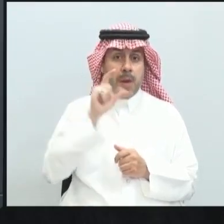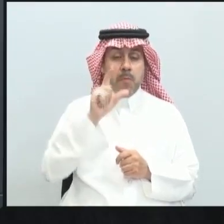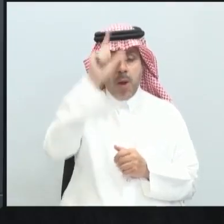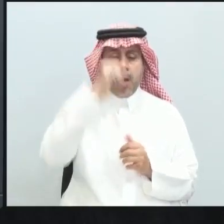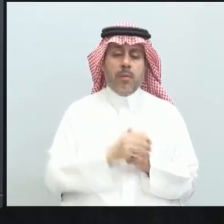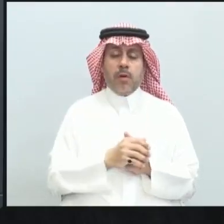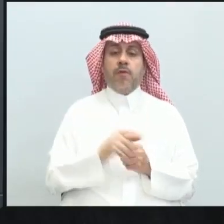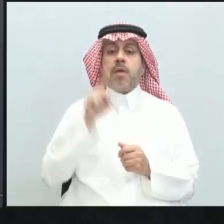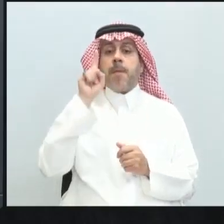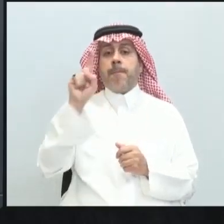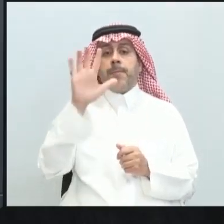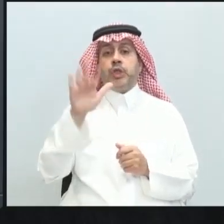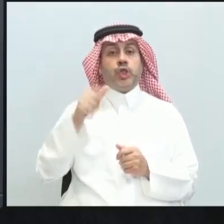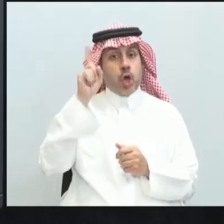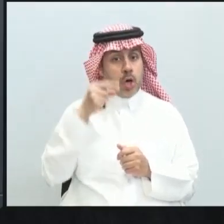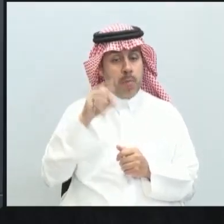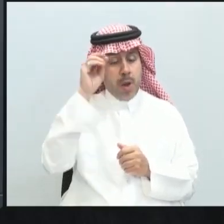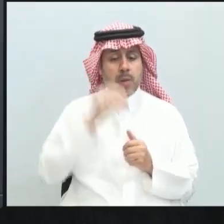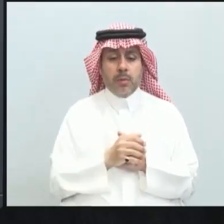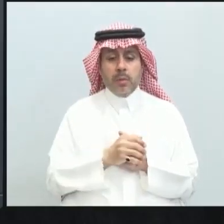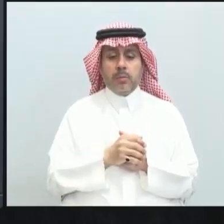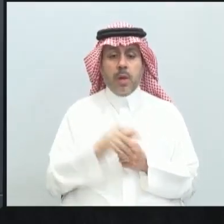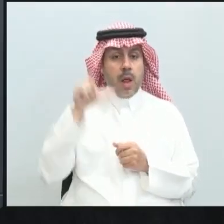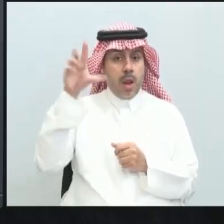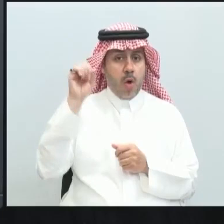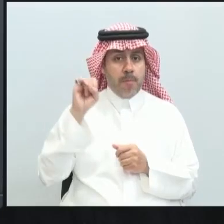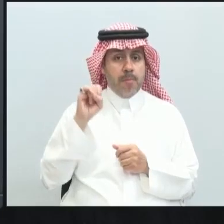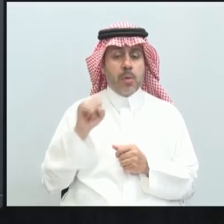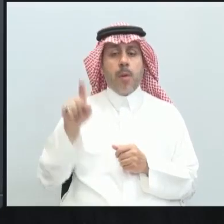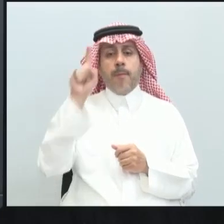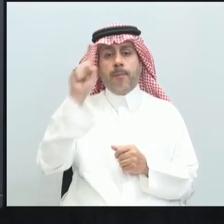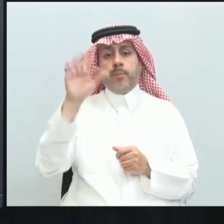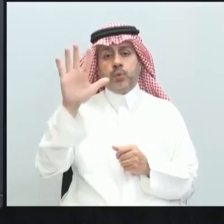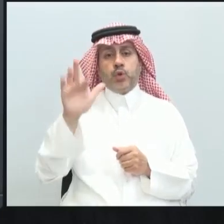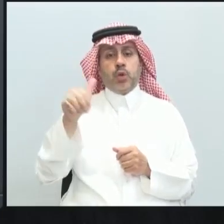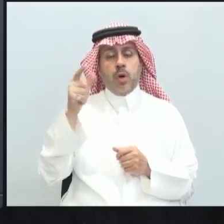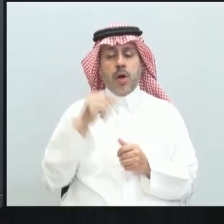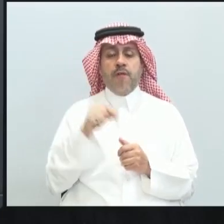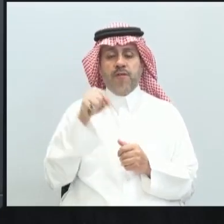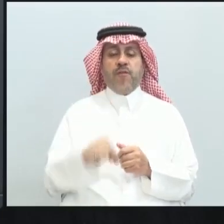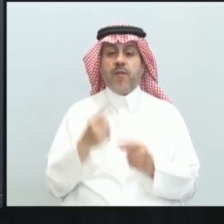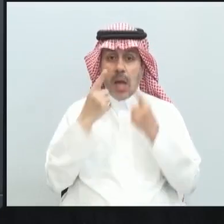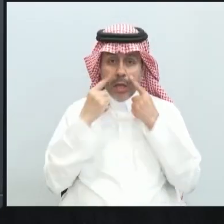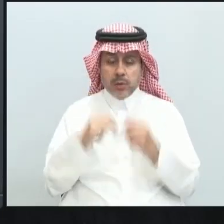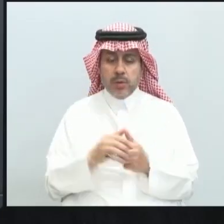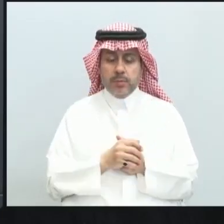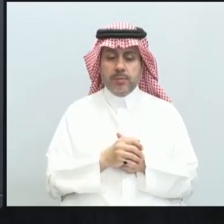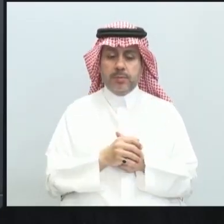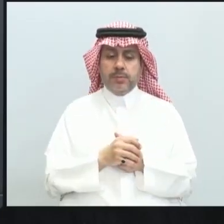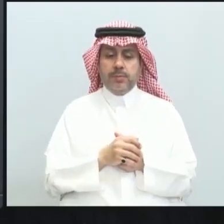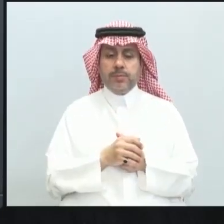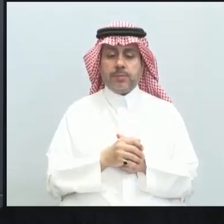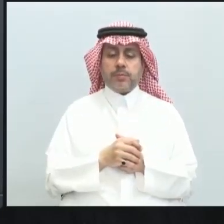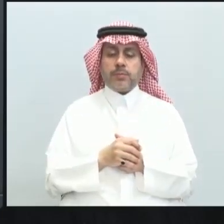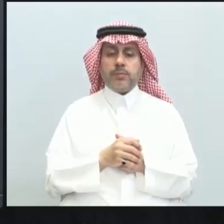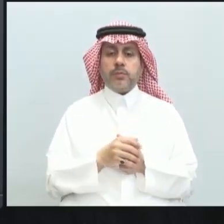هناك ايضا بشرى من الله قال لهم البشرى في الحياه الدنيا وفي الاخره لا تبدد لكلمات الله